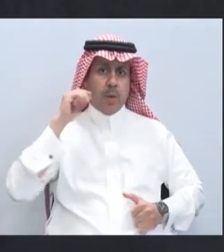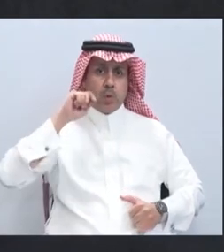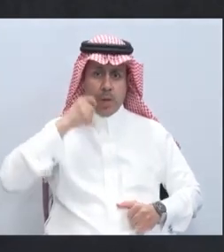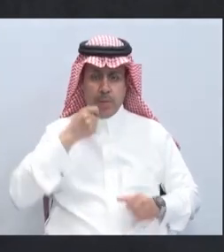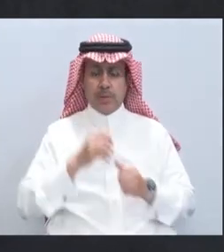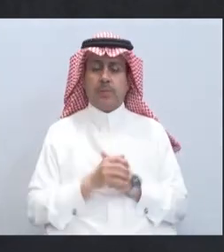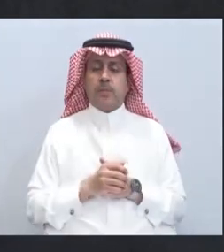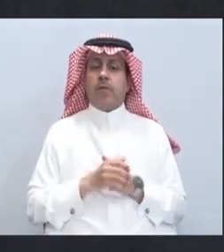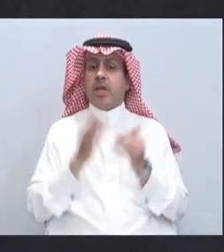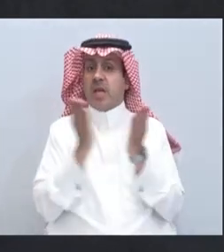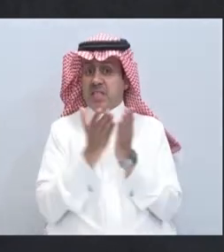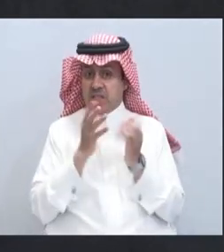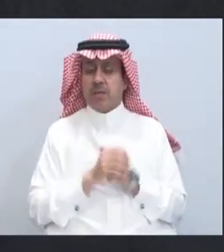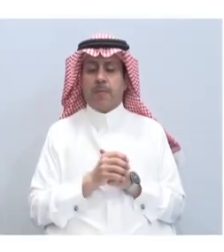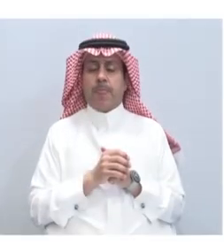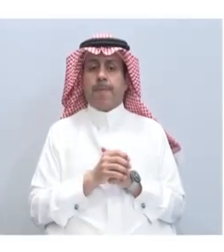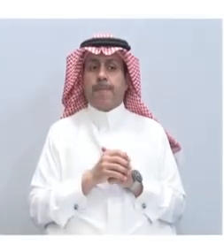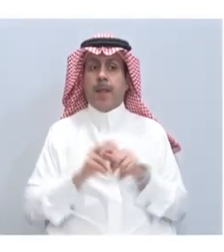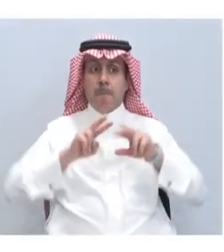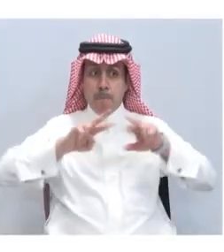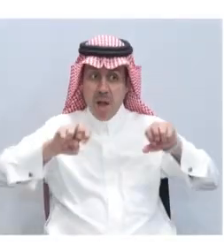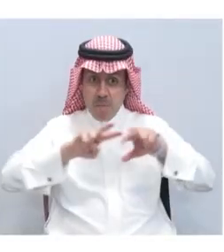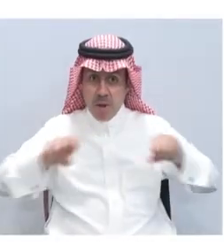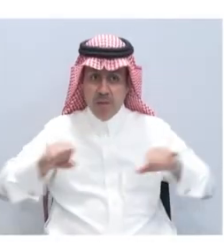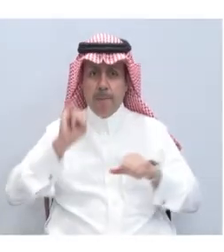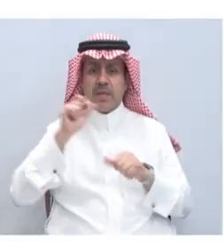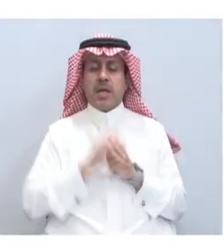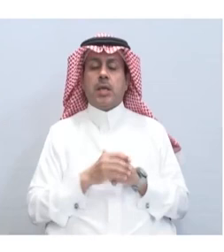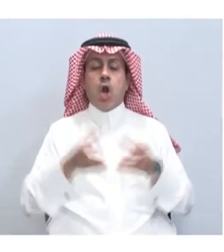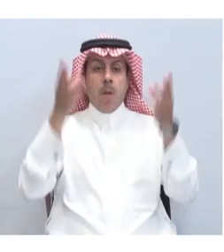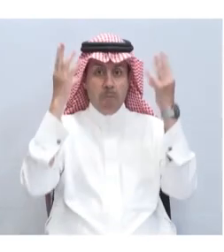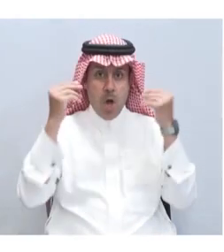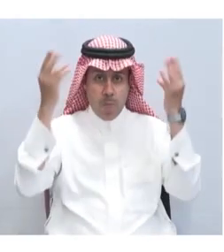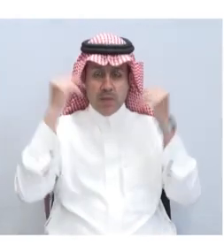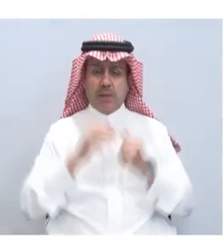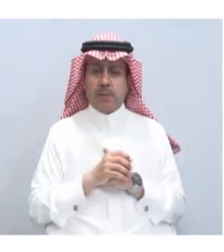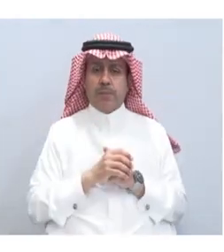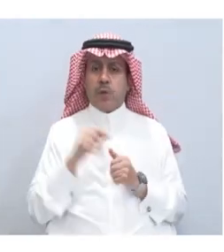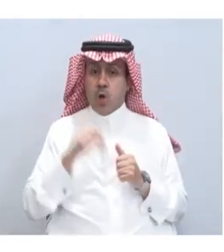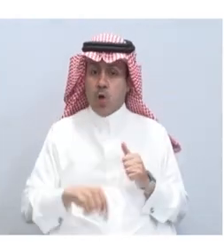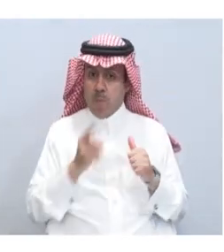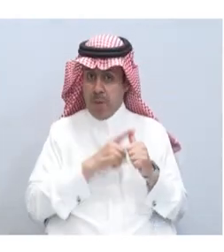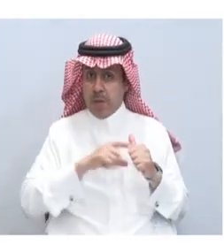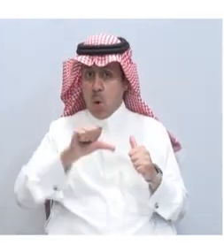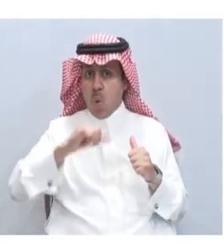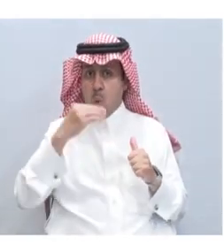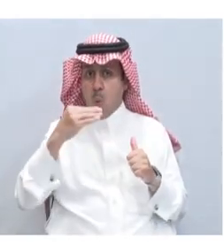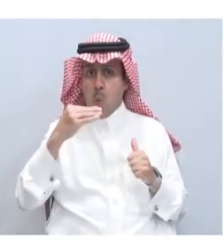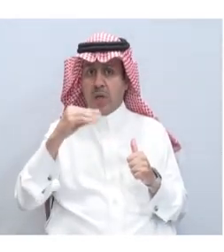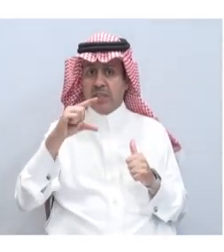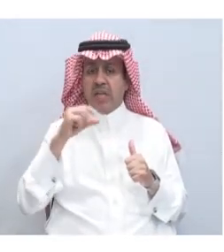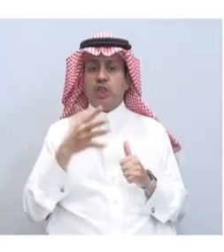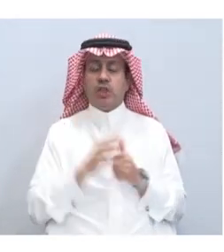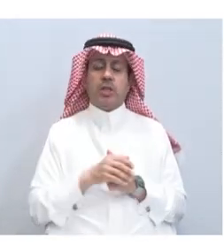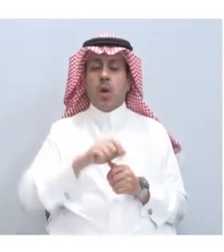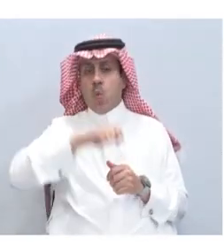الطلاب في دروس جديده لماده البحث مصادر المعلومات اليوم باذن الله نبدا بوحده جديده وهي الوحده الثالثه